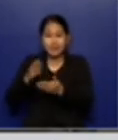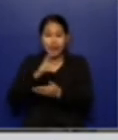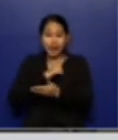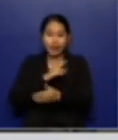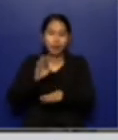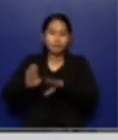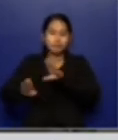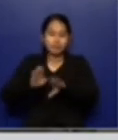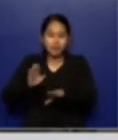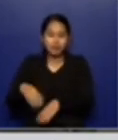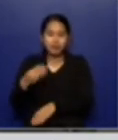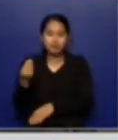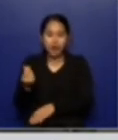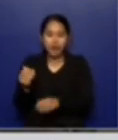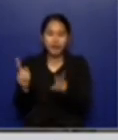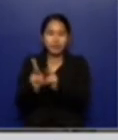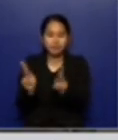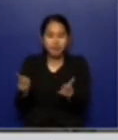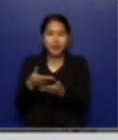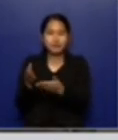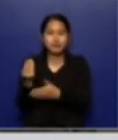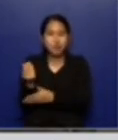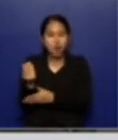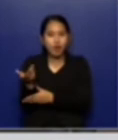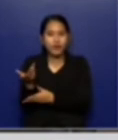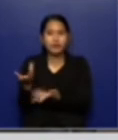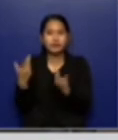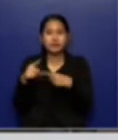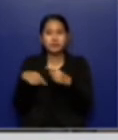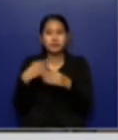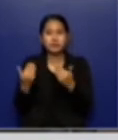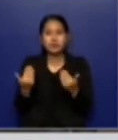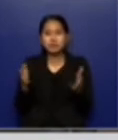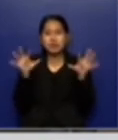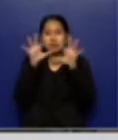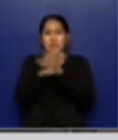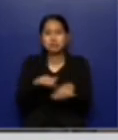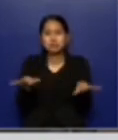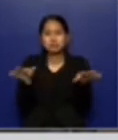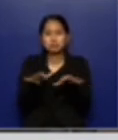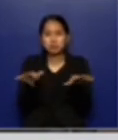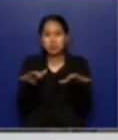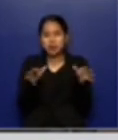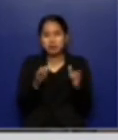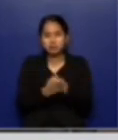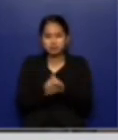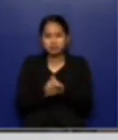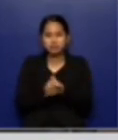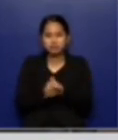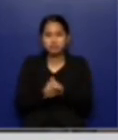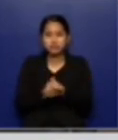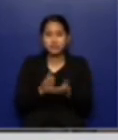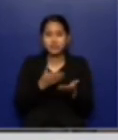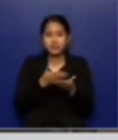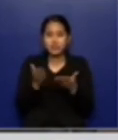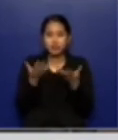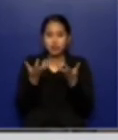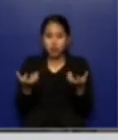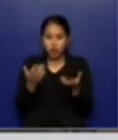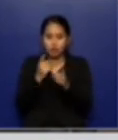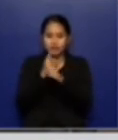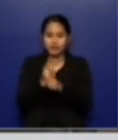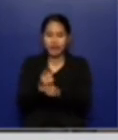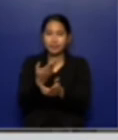เองว่ากรรมการซื้อแพงไหมนะครับแต่ว่าทุกวันนี้มันเป็นเรื่องปกติแล้วในการซื้อของตามราคากลาง